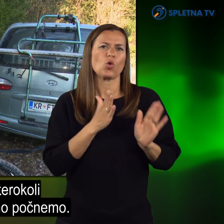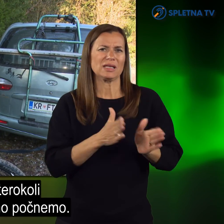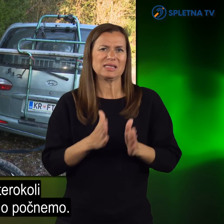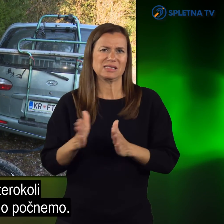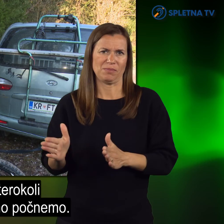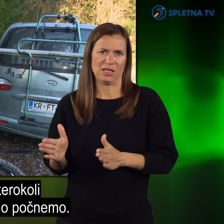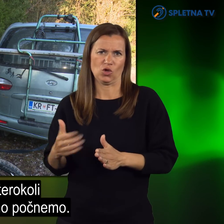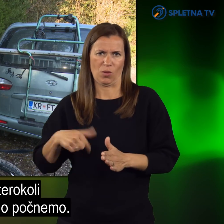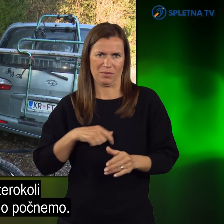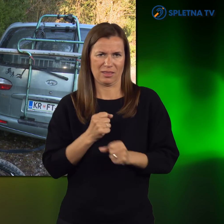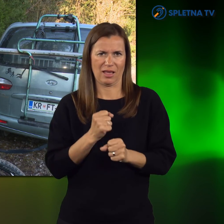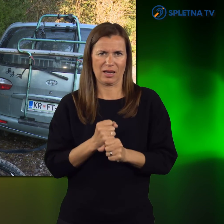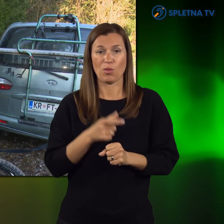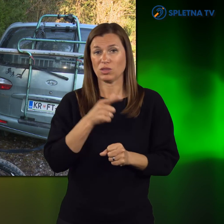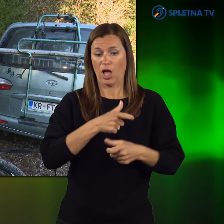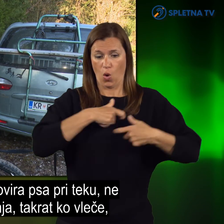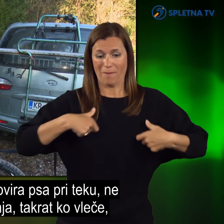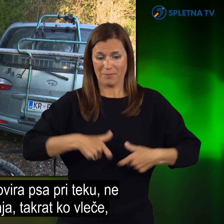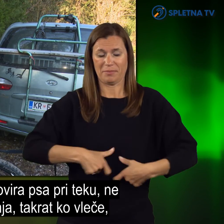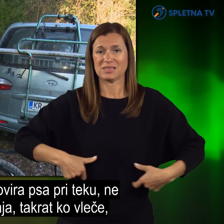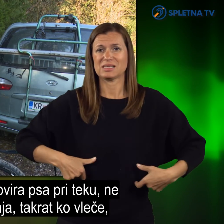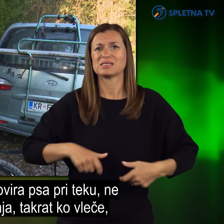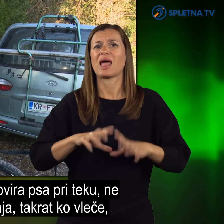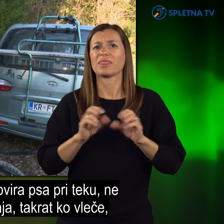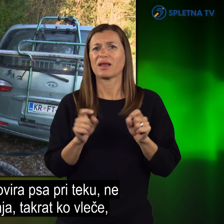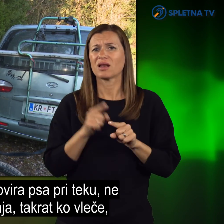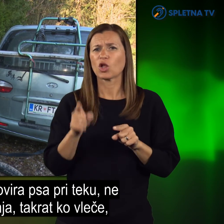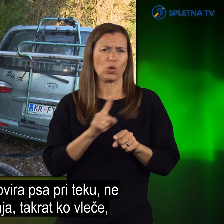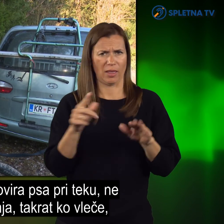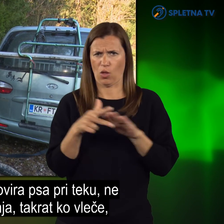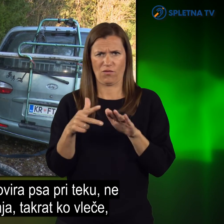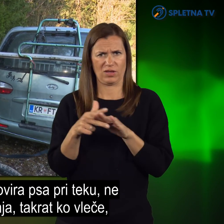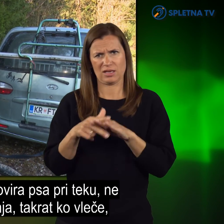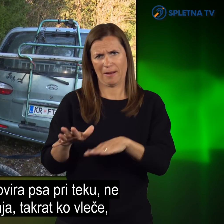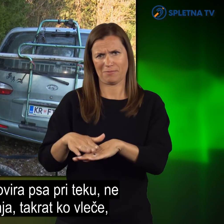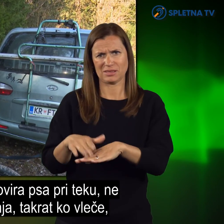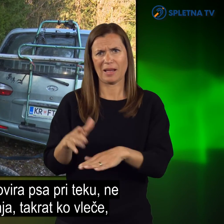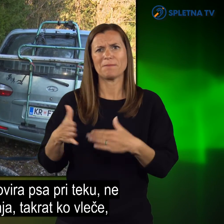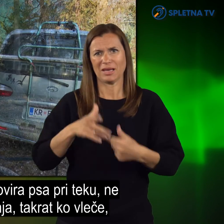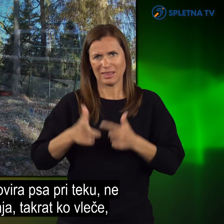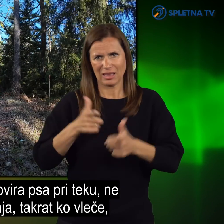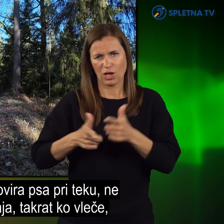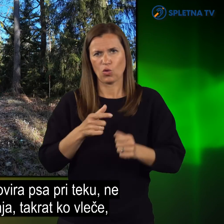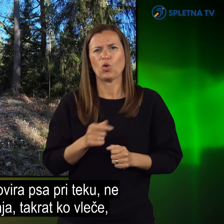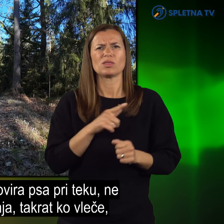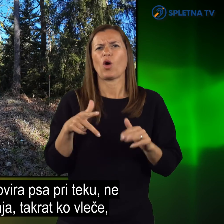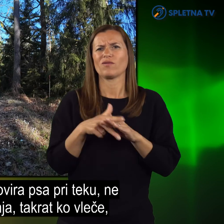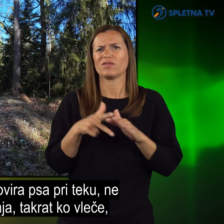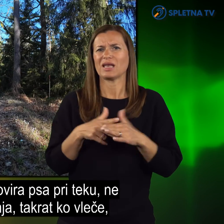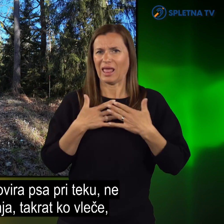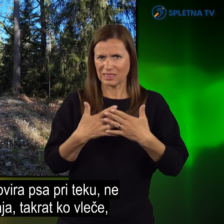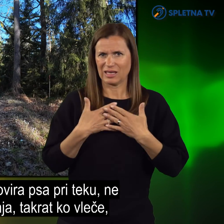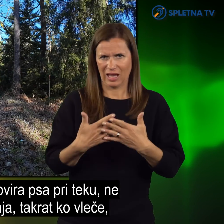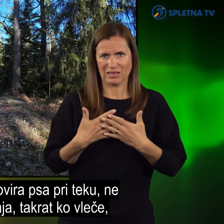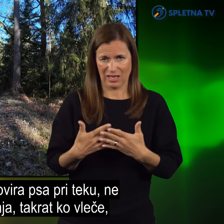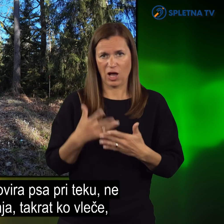kjerokoli disciplino pač počnemo. Ta oprsnica je narejena tako, da ne ovira psa pri teku, ne ovira mu